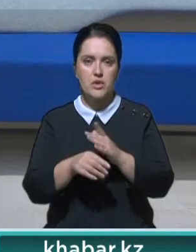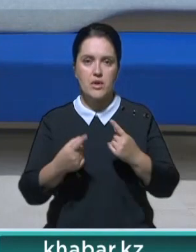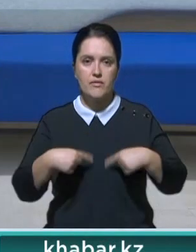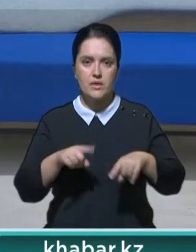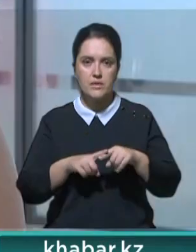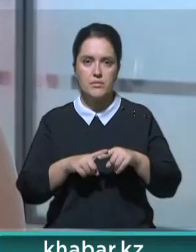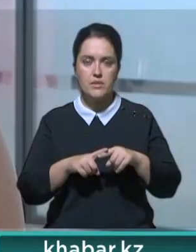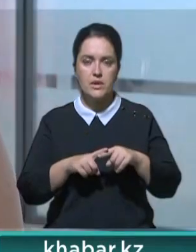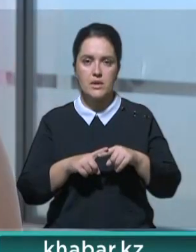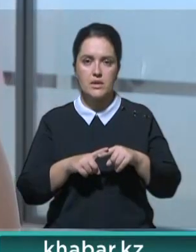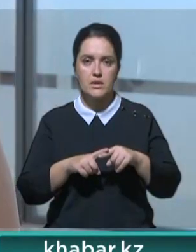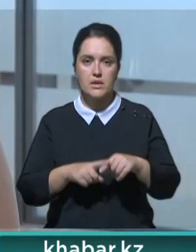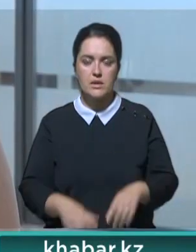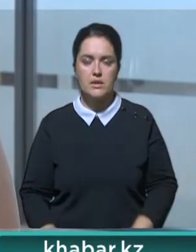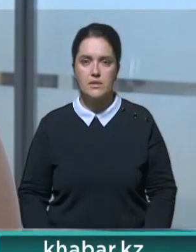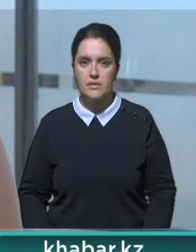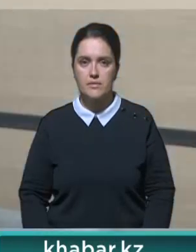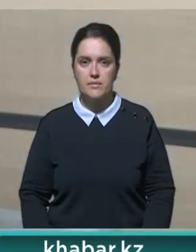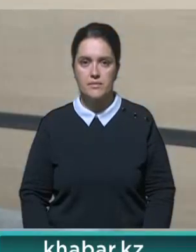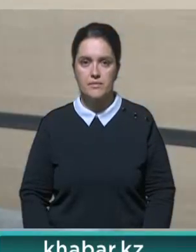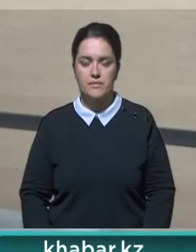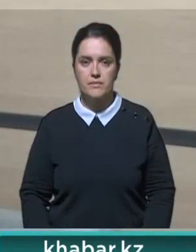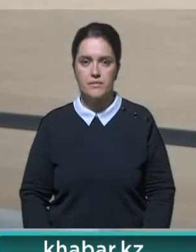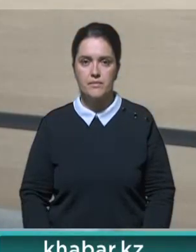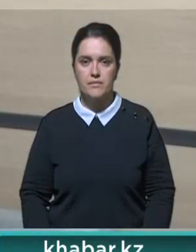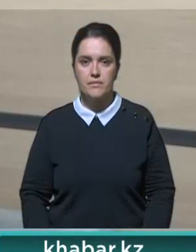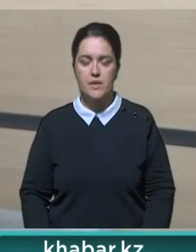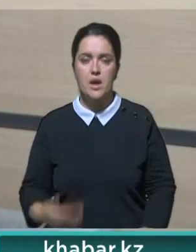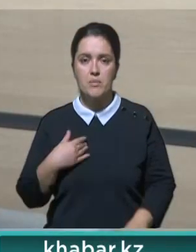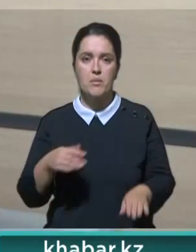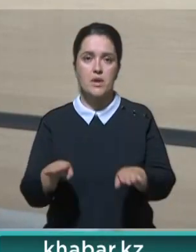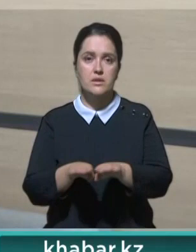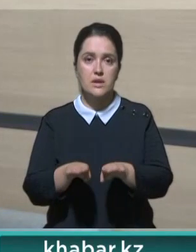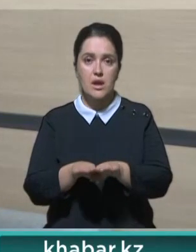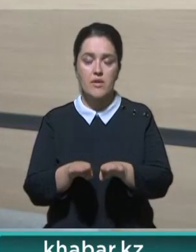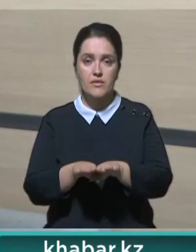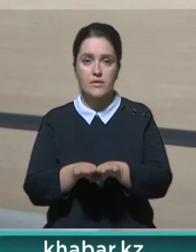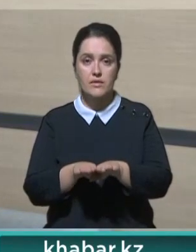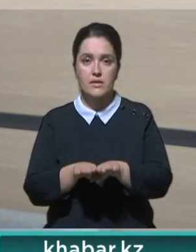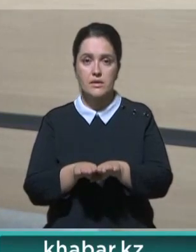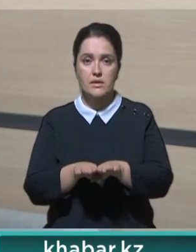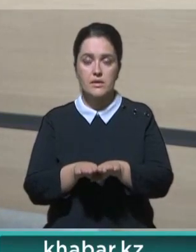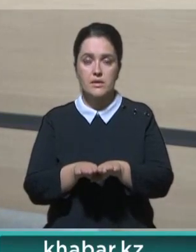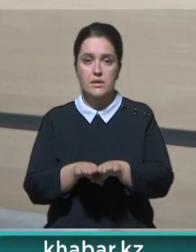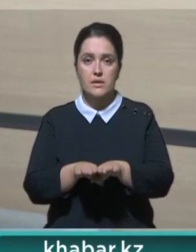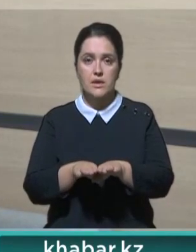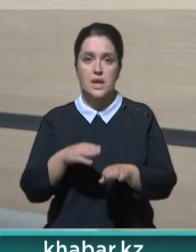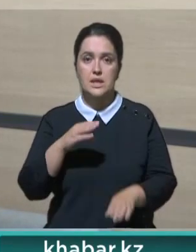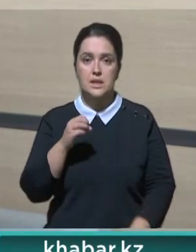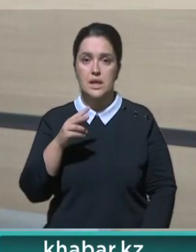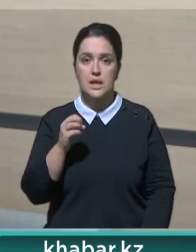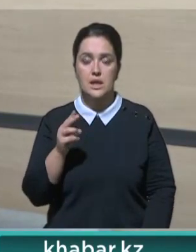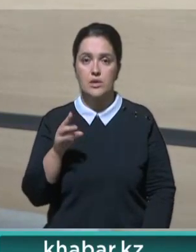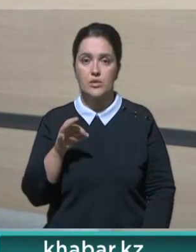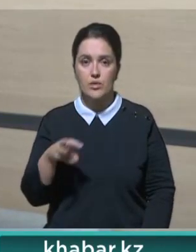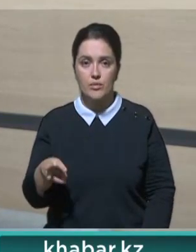ссылаясь на рейтинг европейских исследователей. Если мы сравниваем их именно в разрезе отрасли телекома,